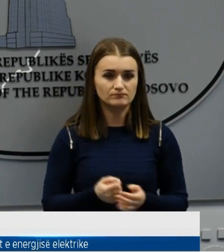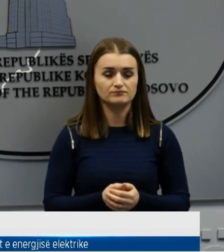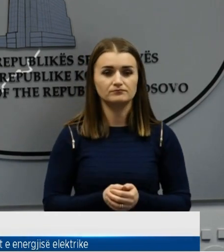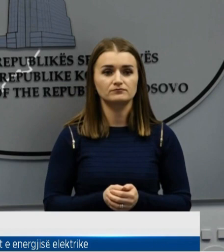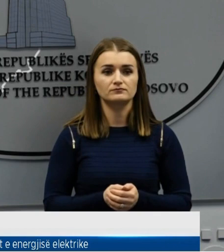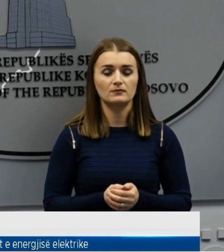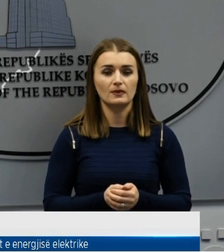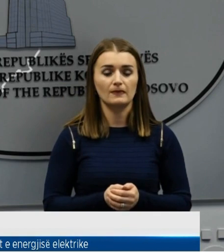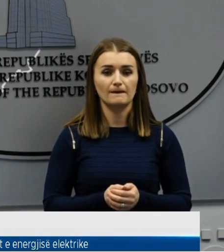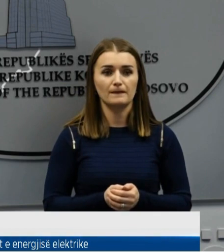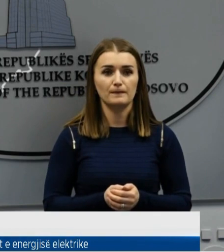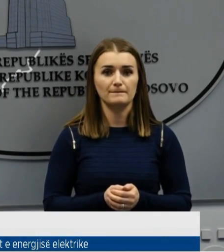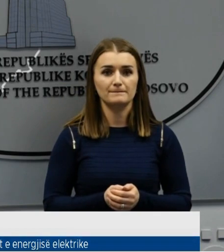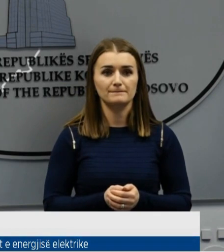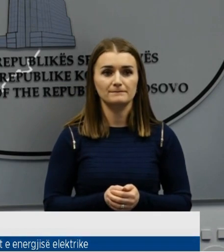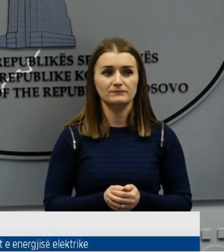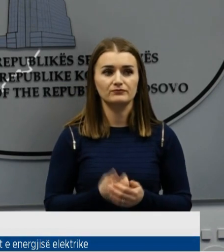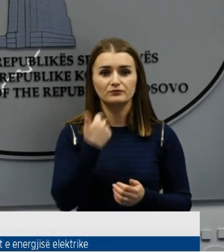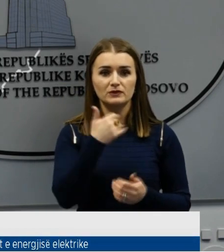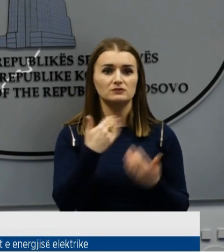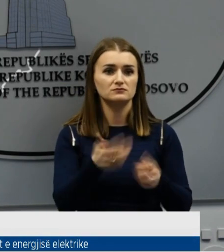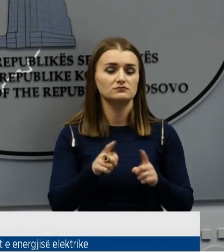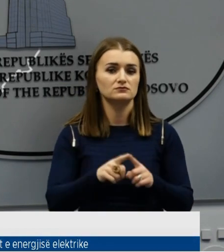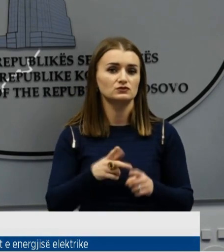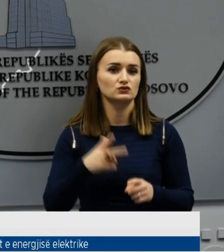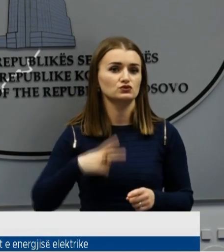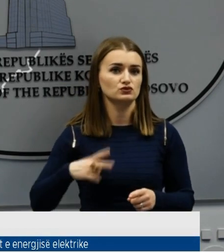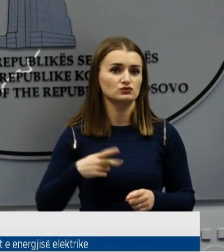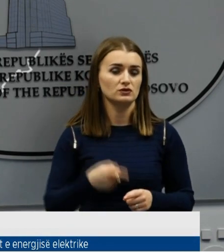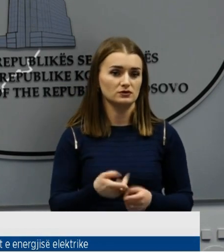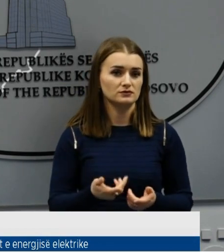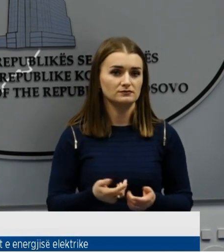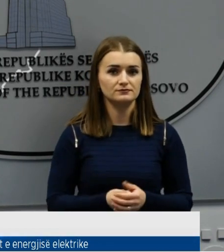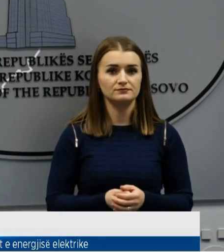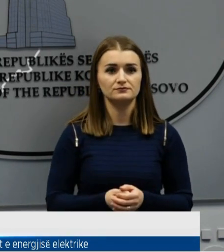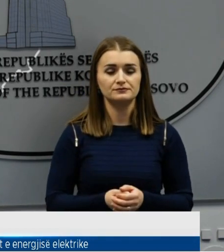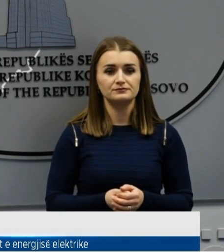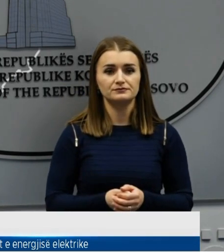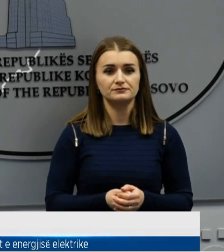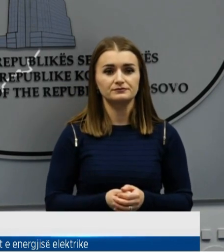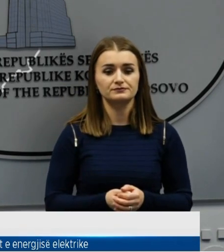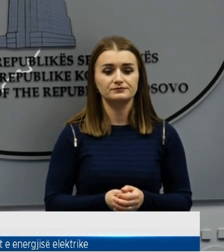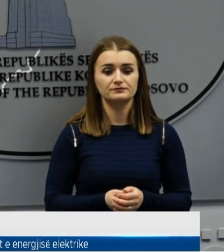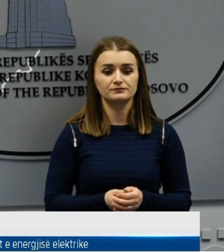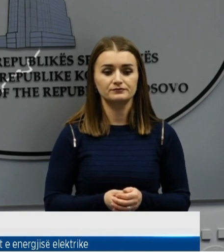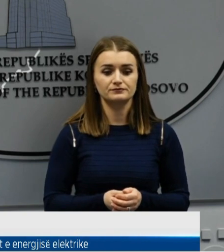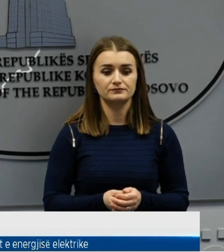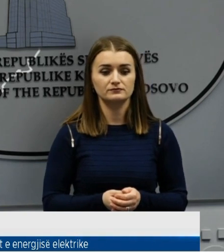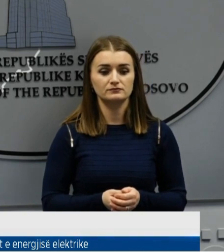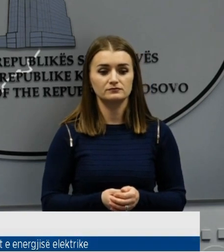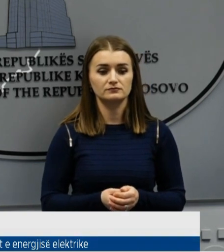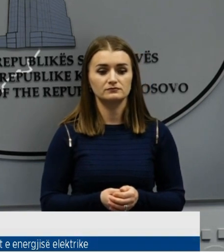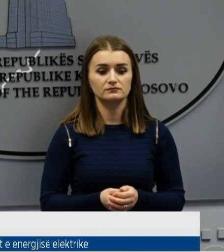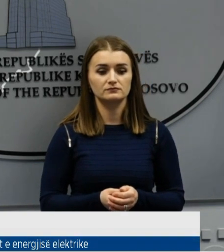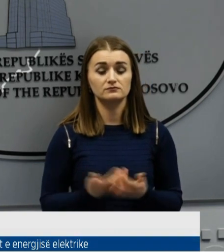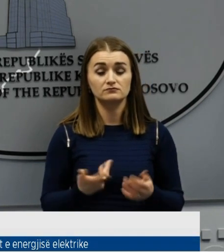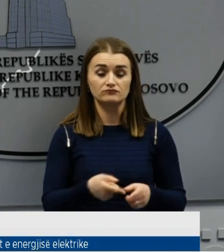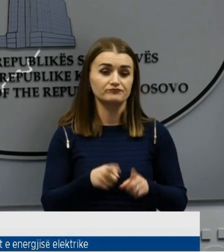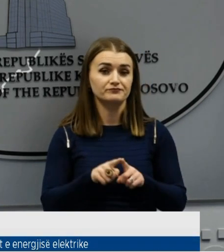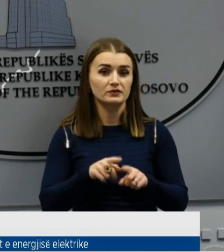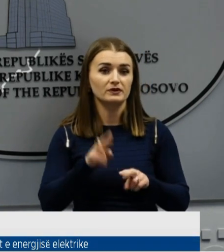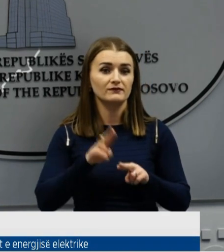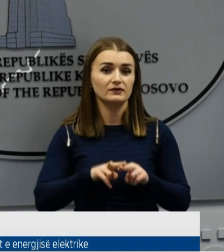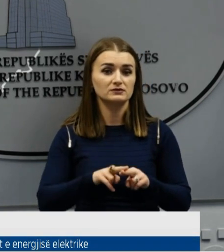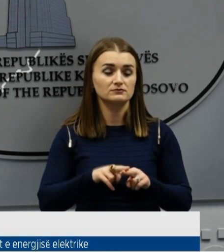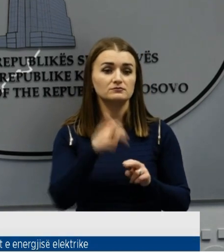e energjisë për qytetarët, për konsumatorët e rregulluar është fjala. Në përmjet këtij veprimi ne kemi mbrojtur qytetarët e Kosovës që të mos